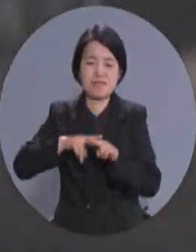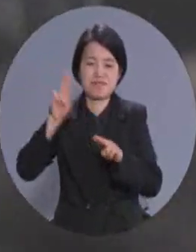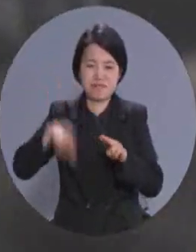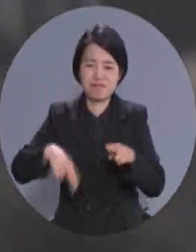사퇴했습니다